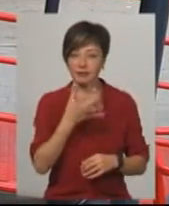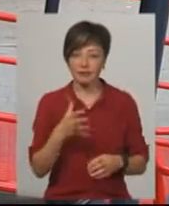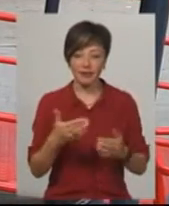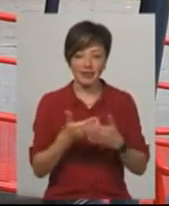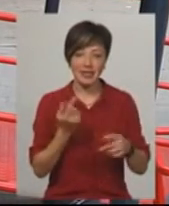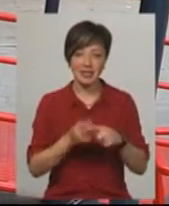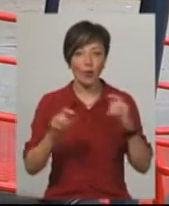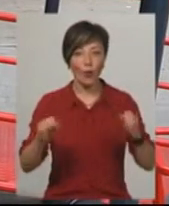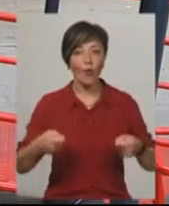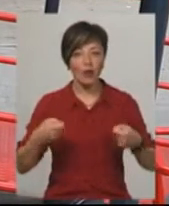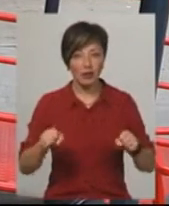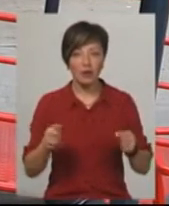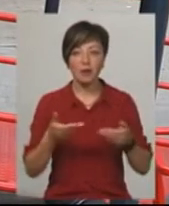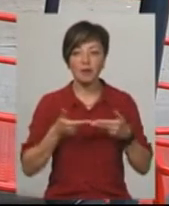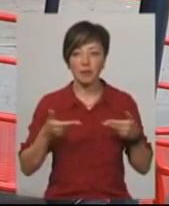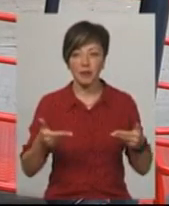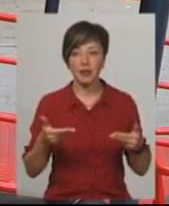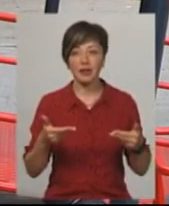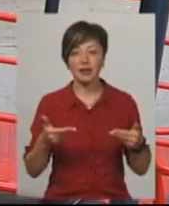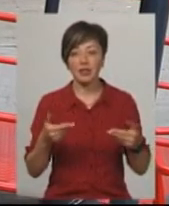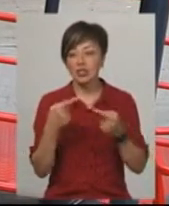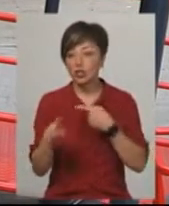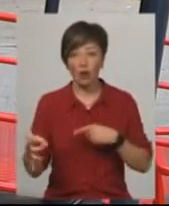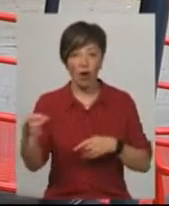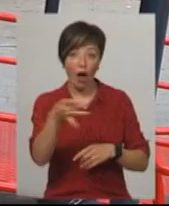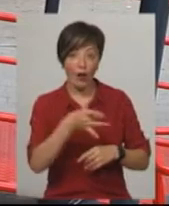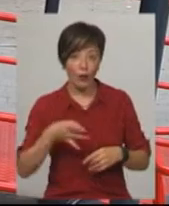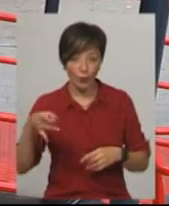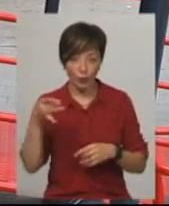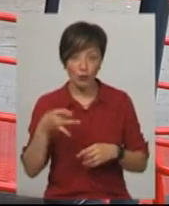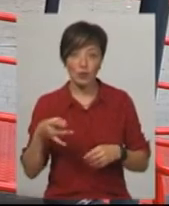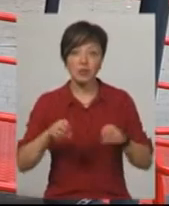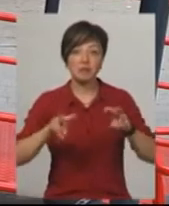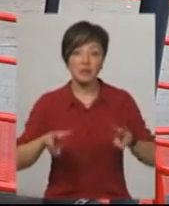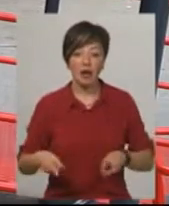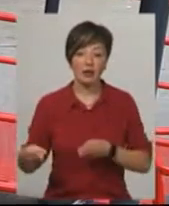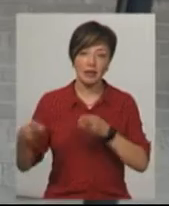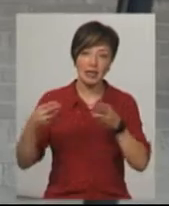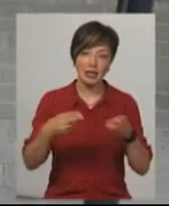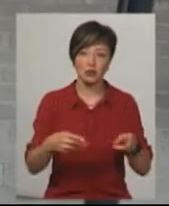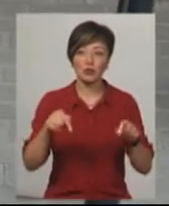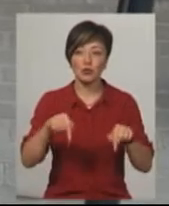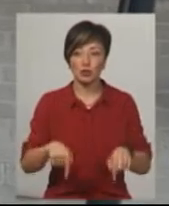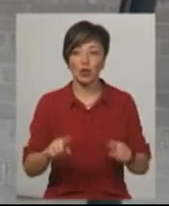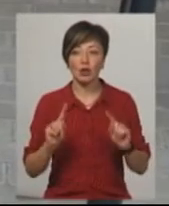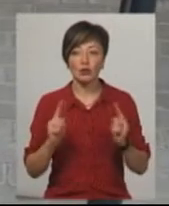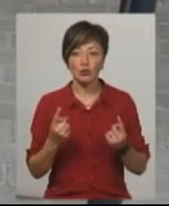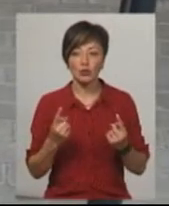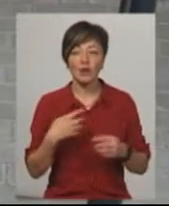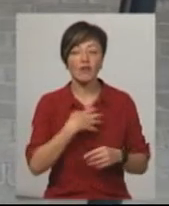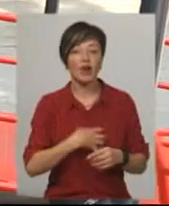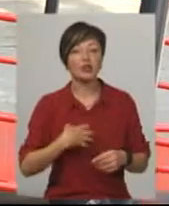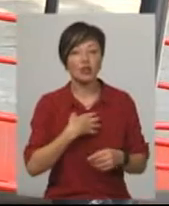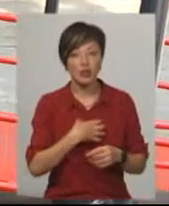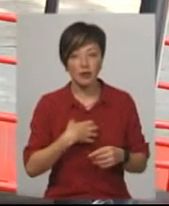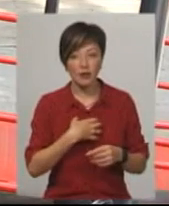цих гойдалок, і ми з іншого мікрорайону спеціально їдемо сюди. Дуже